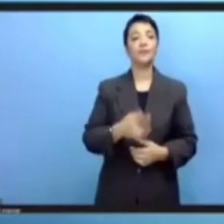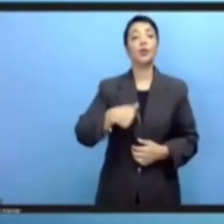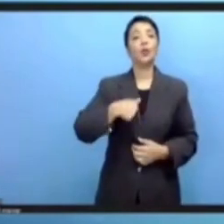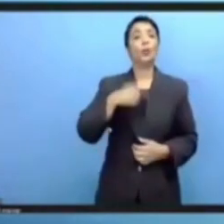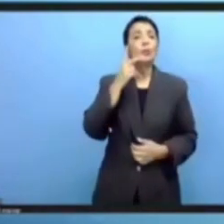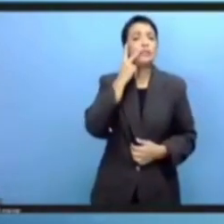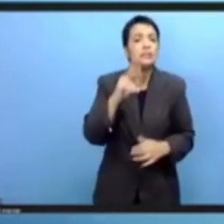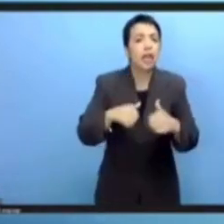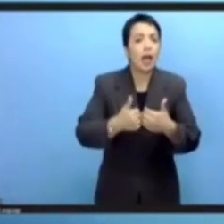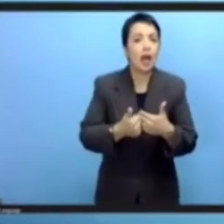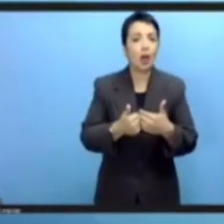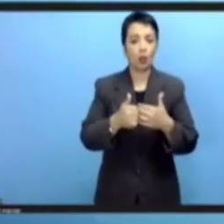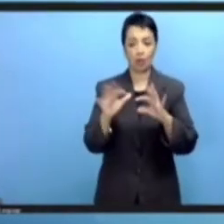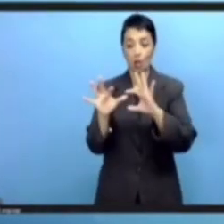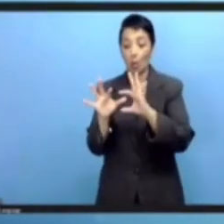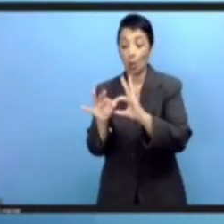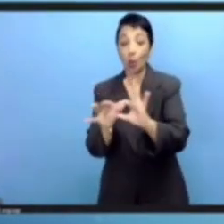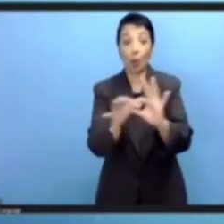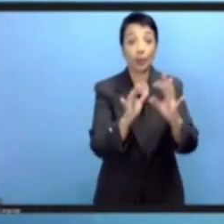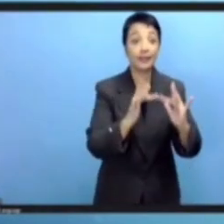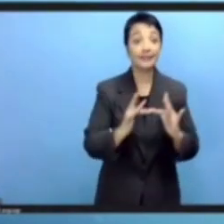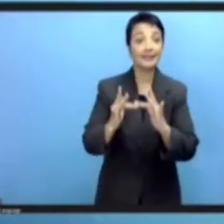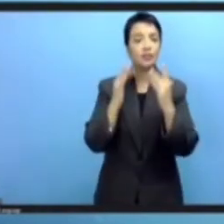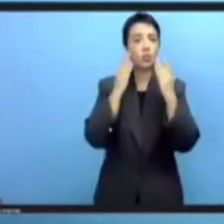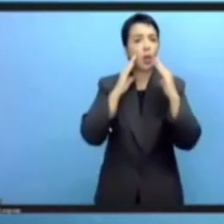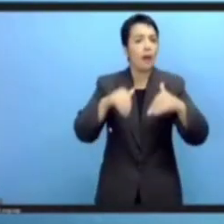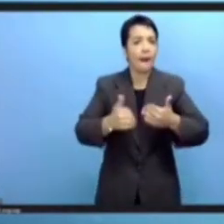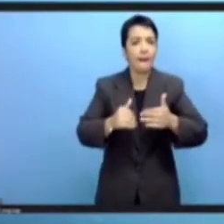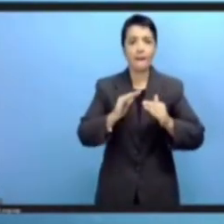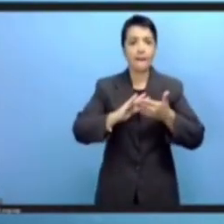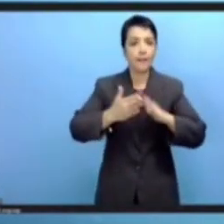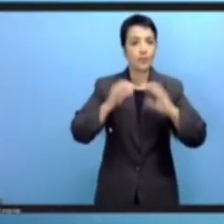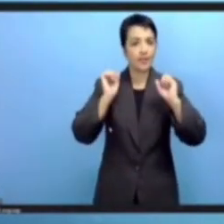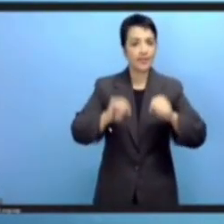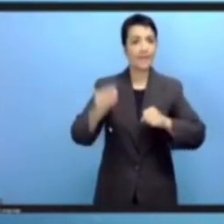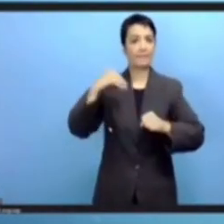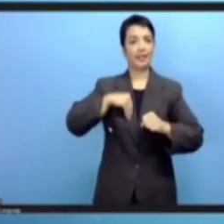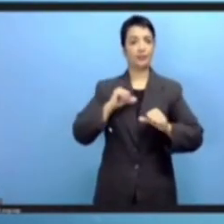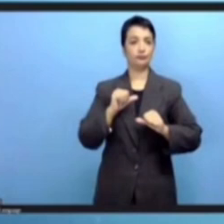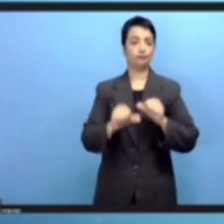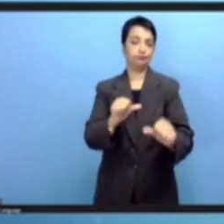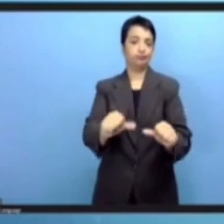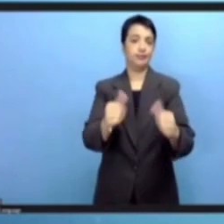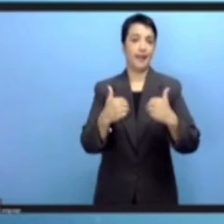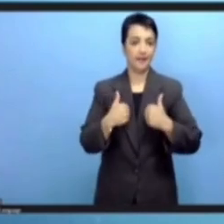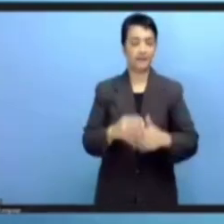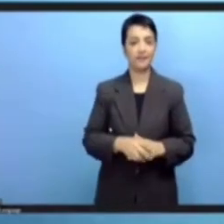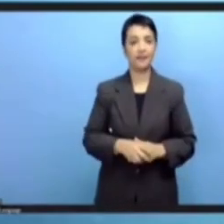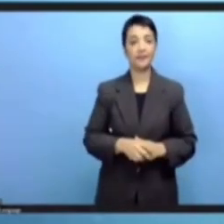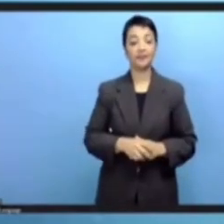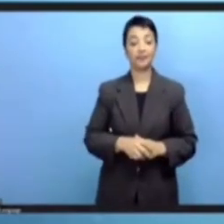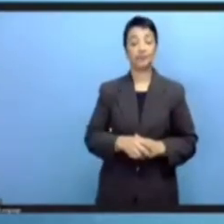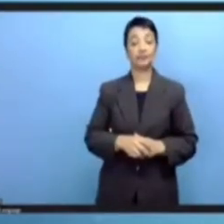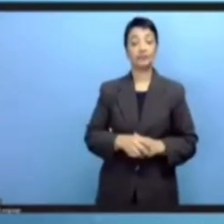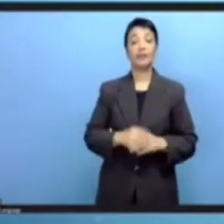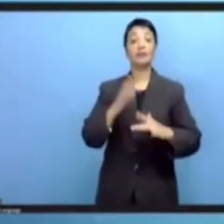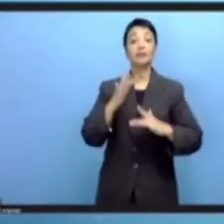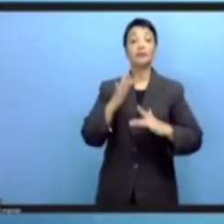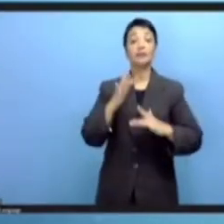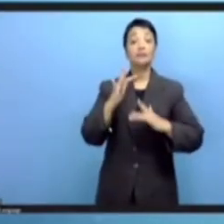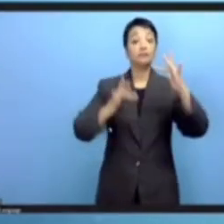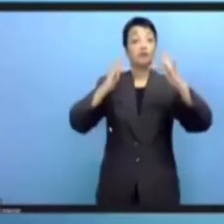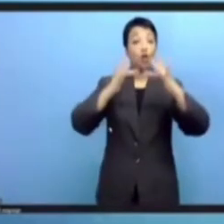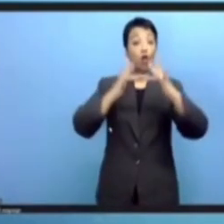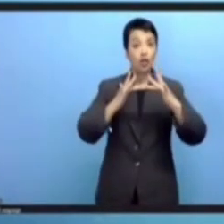sud, il faudrait qu'il y ait des efforts pour contextualiser la connectivité afin que les communautés puissent profiter pleinement de